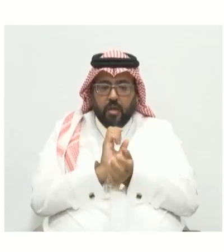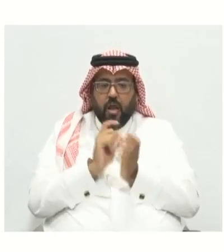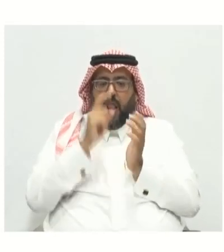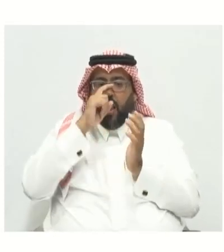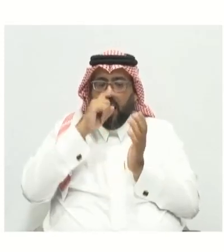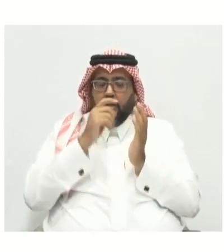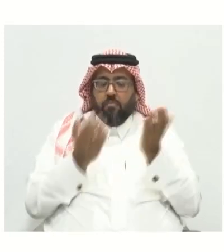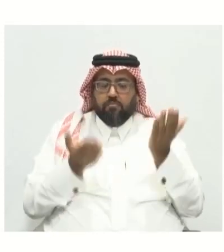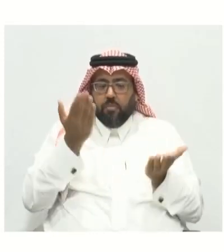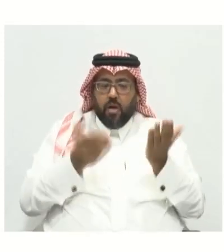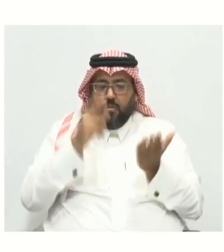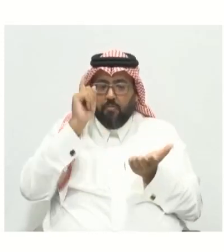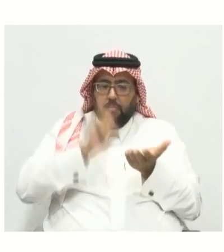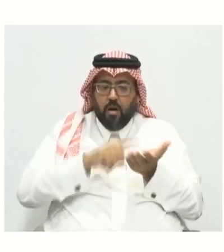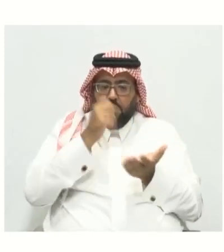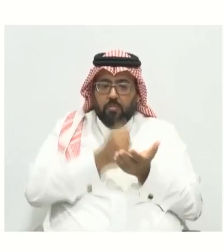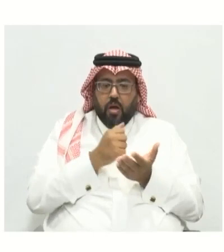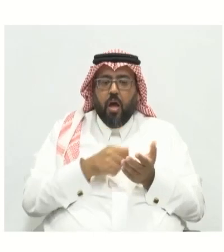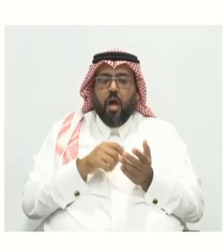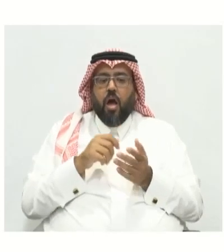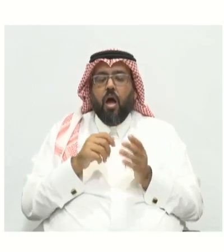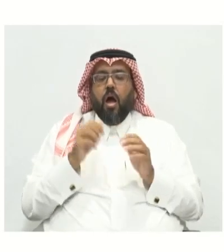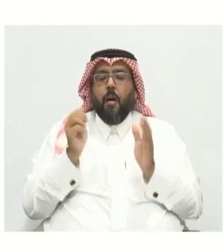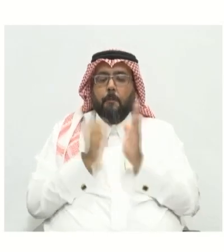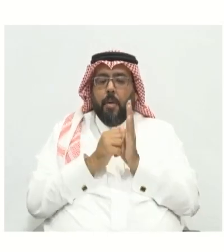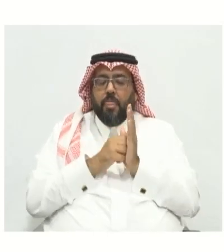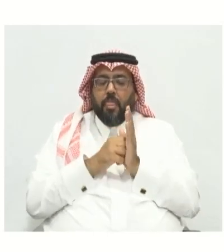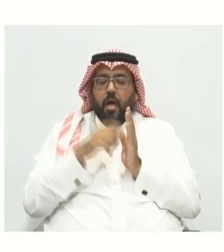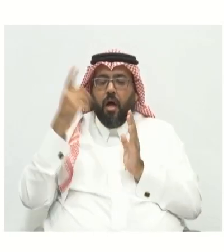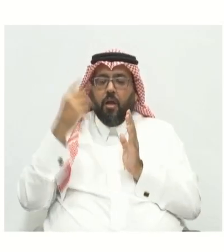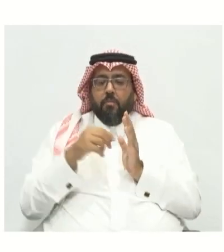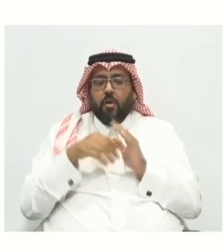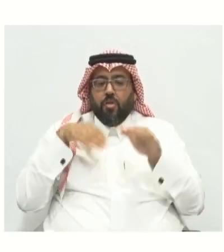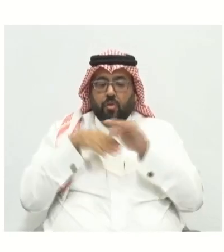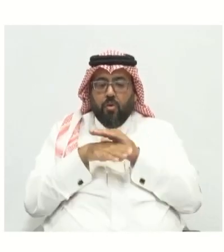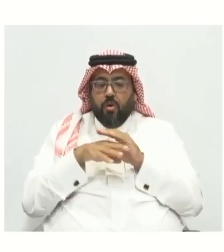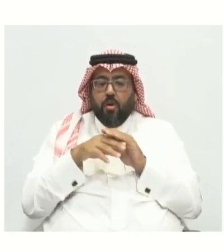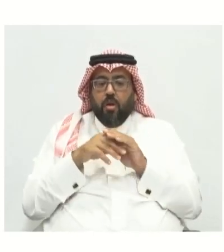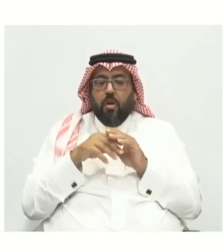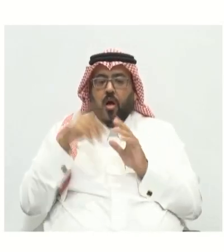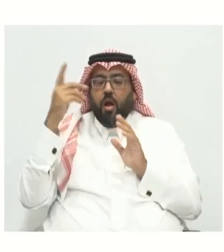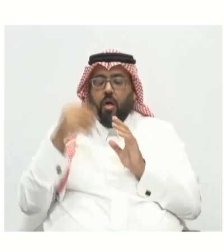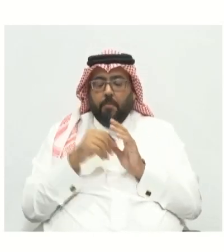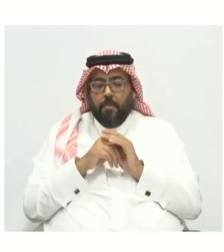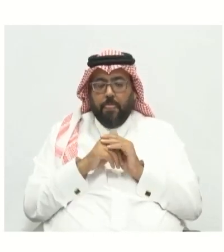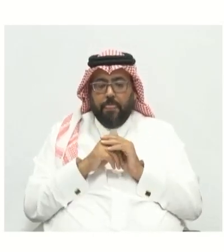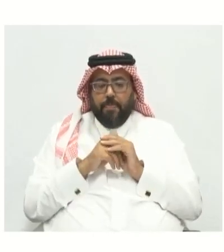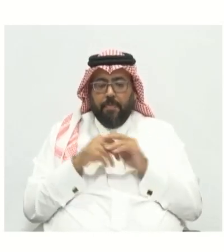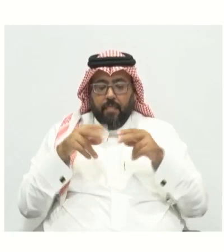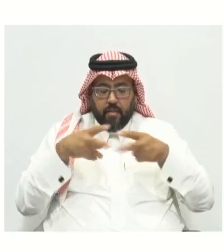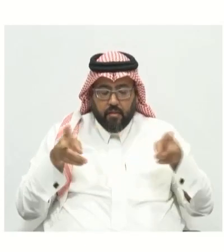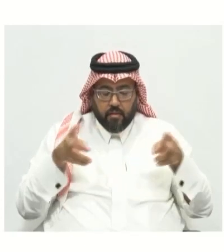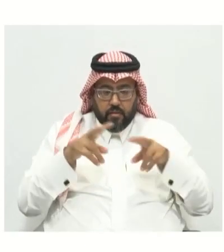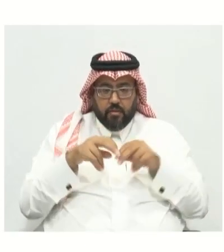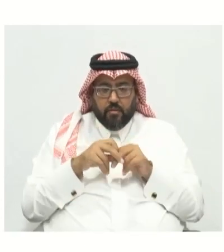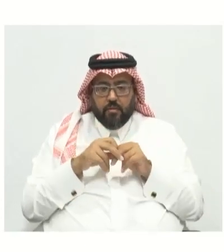ثانيا المساكن اذ ان للمساكن حرمتها فلا يجوز دخولها بغير اذن صاحبها ولا تفتيشها الا في